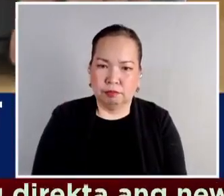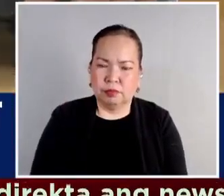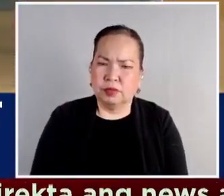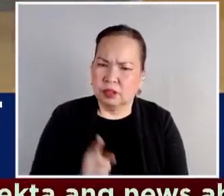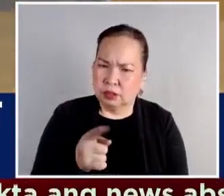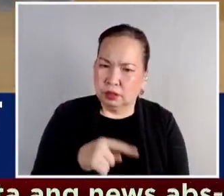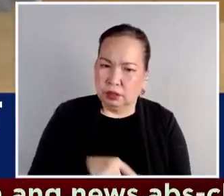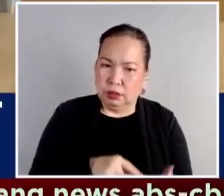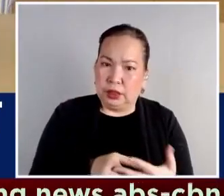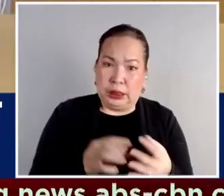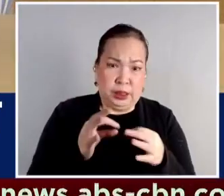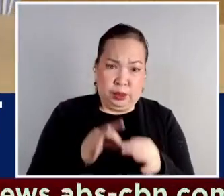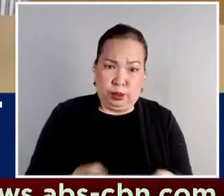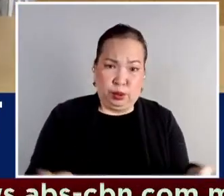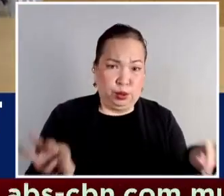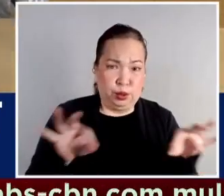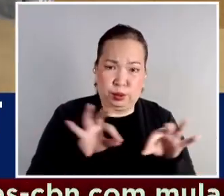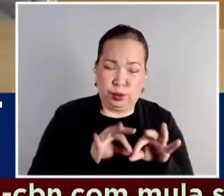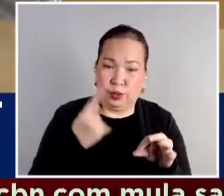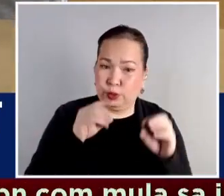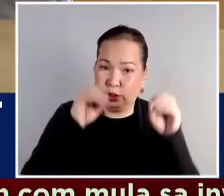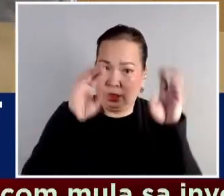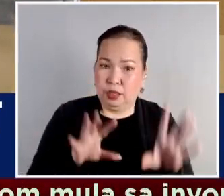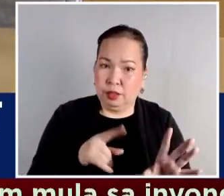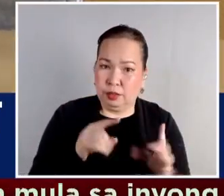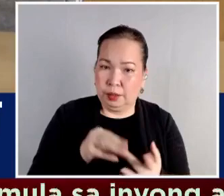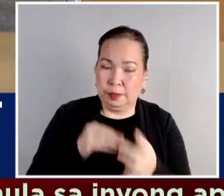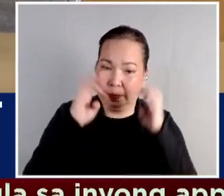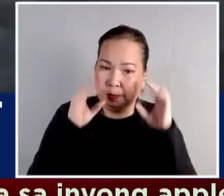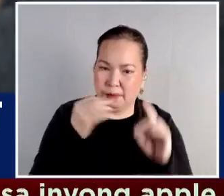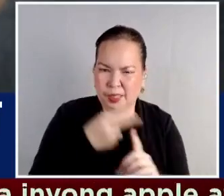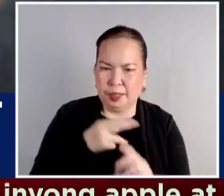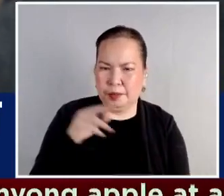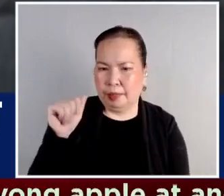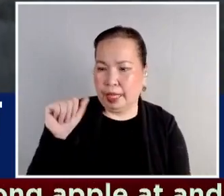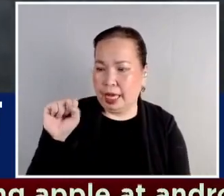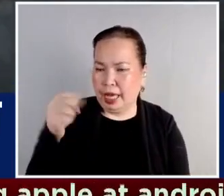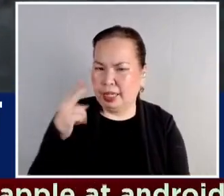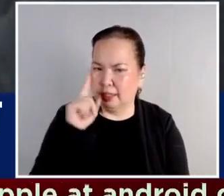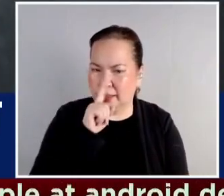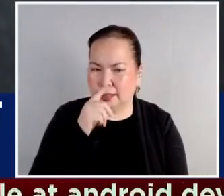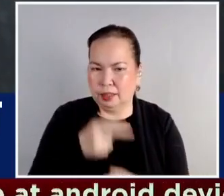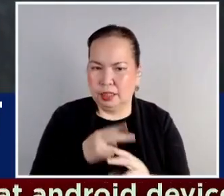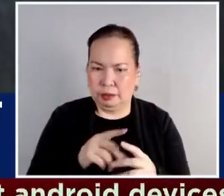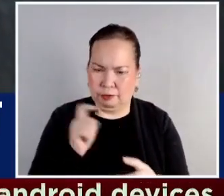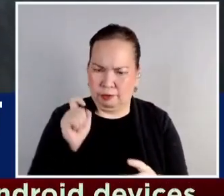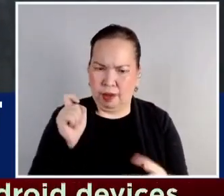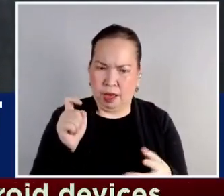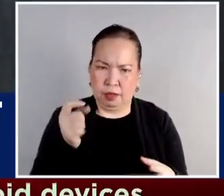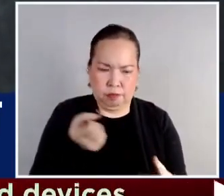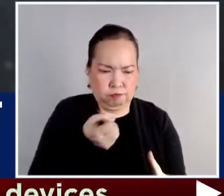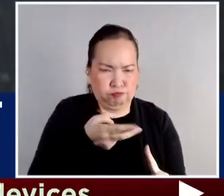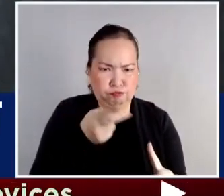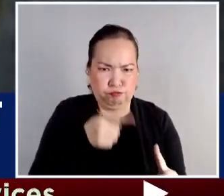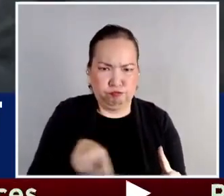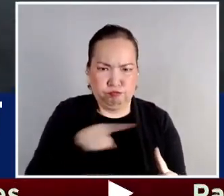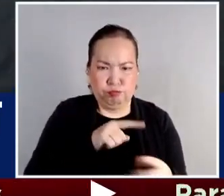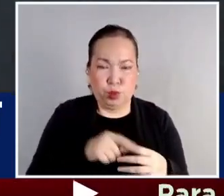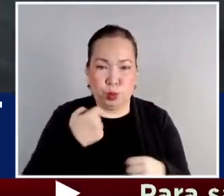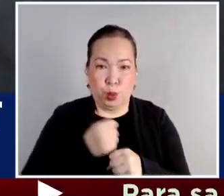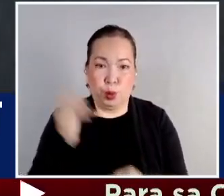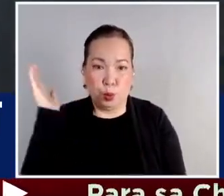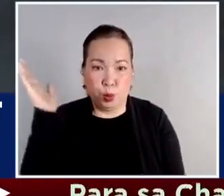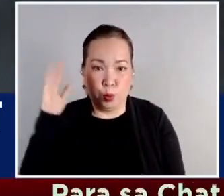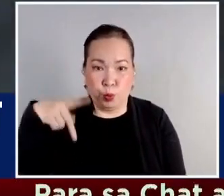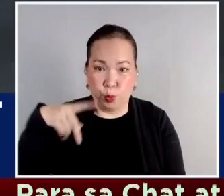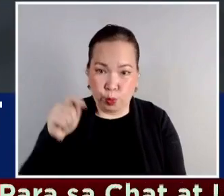Mahalaga para sa special education teacher na si Alias Ash ang mabilis na computer para magawa niya ang presentations at